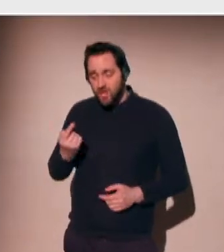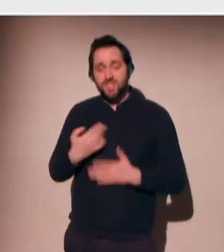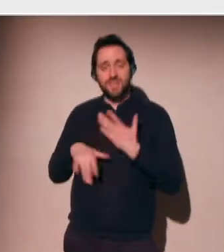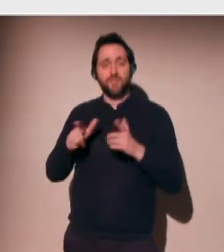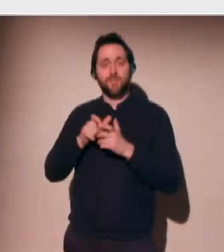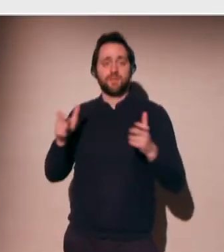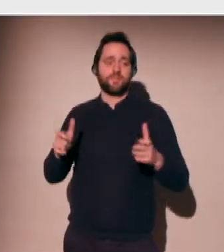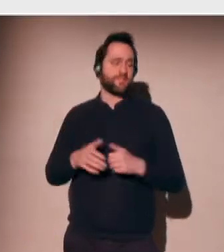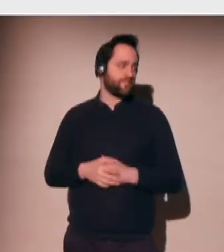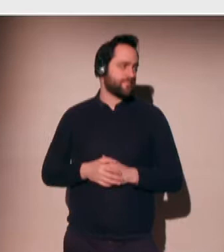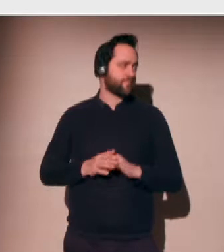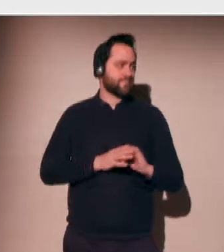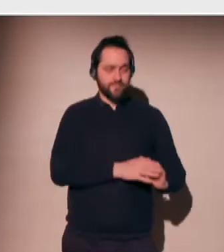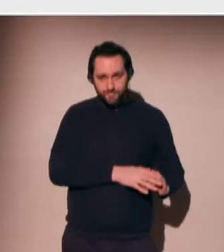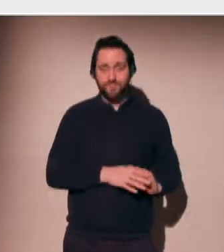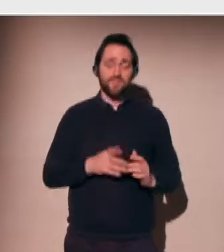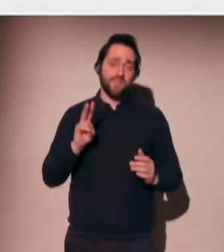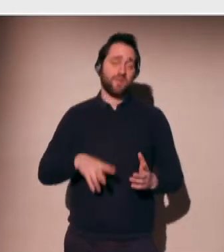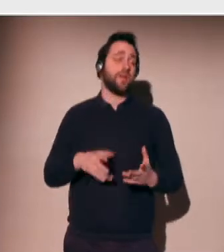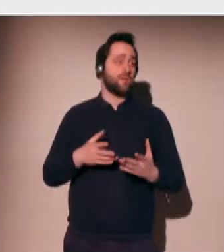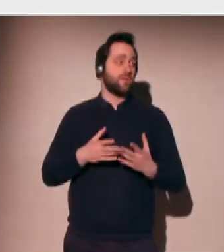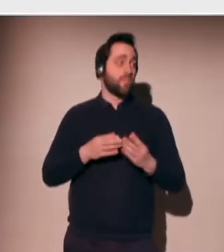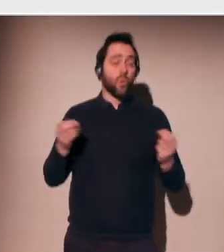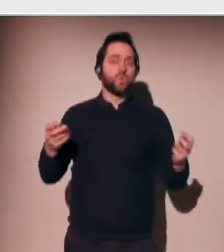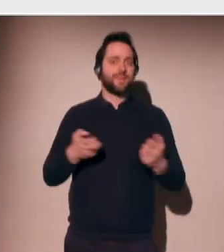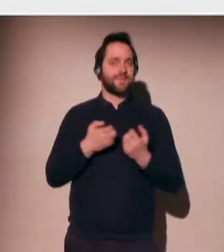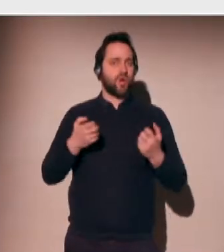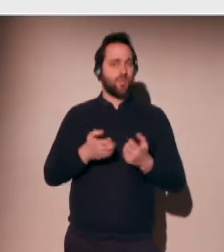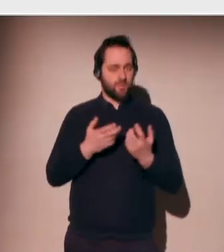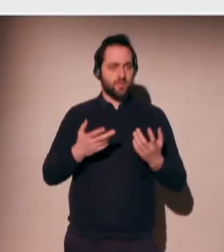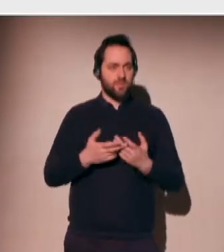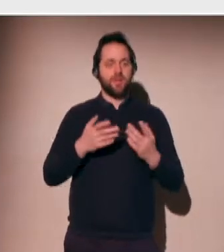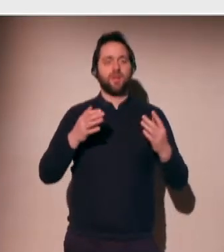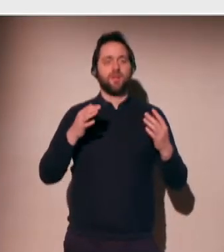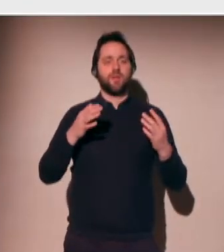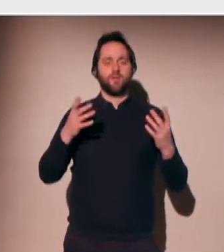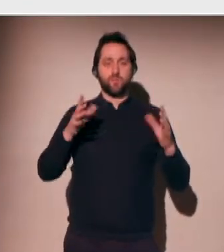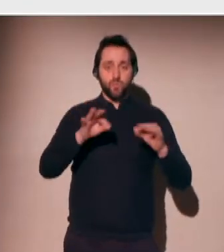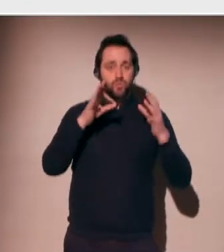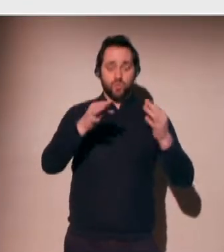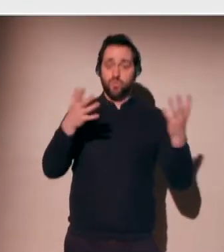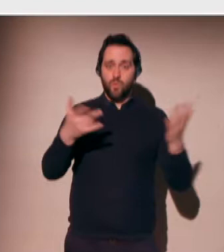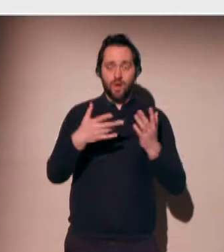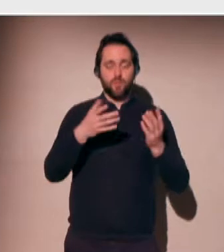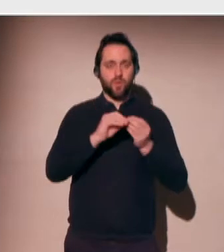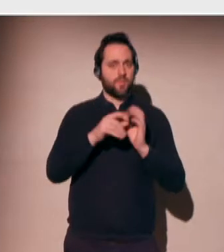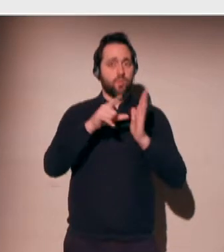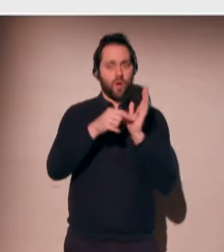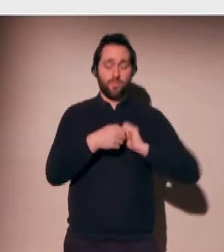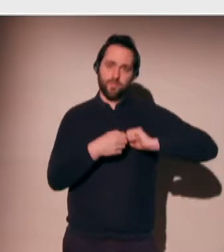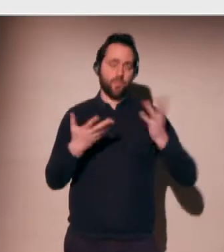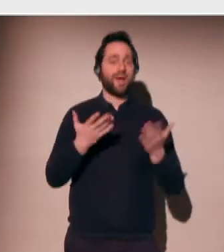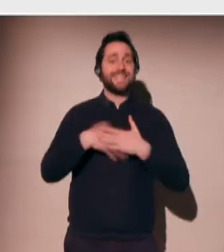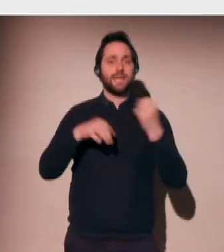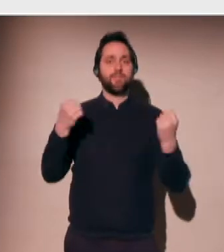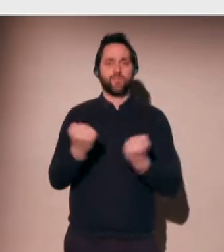de profilage illégal dans la publicité. Ça sort d'un rapport qui montre